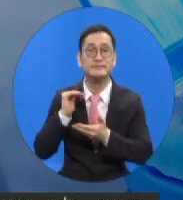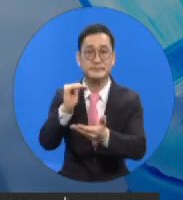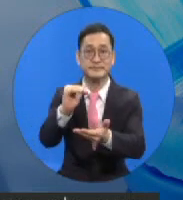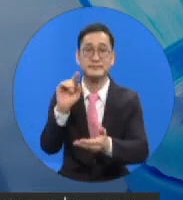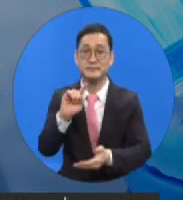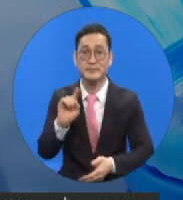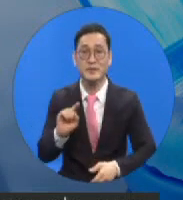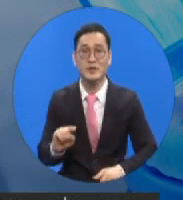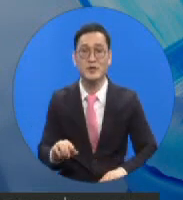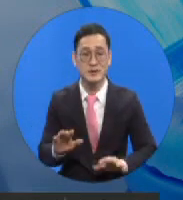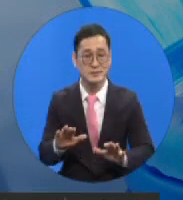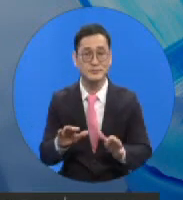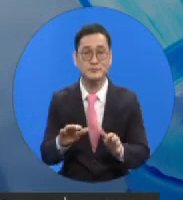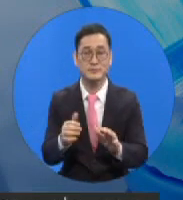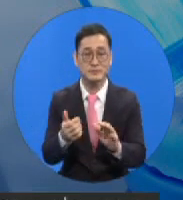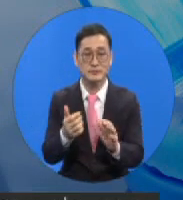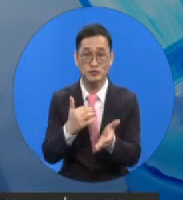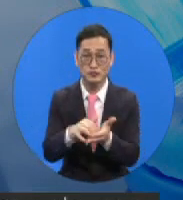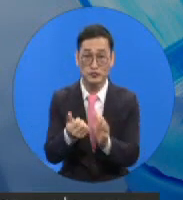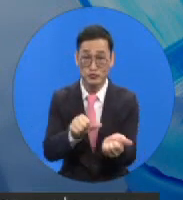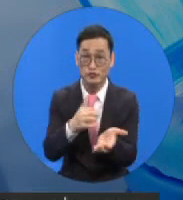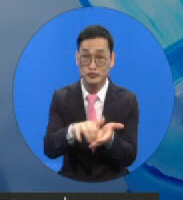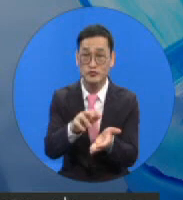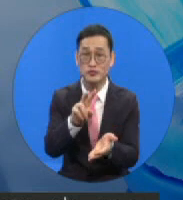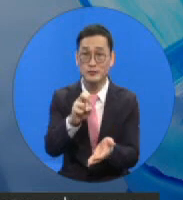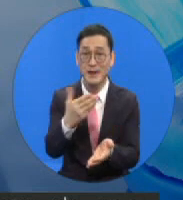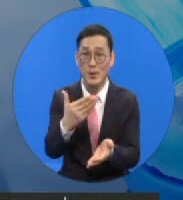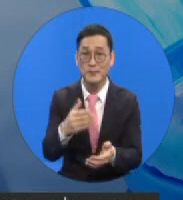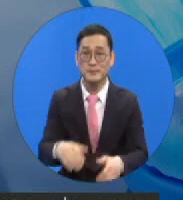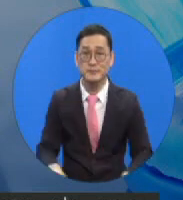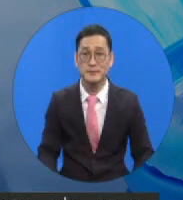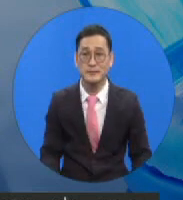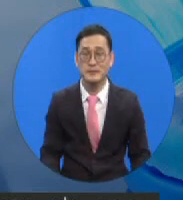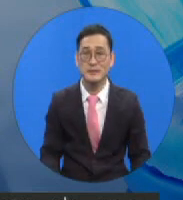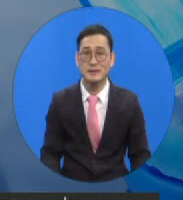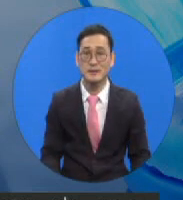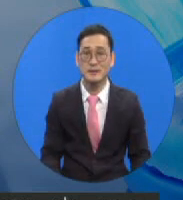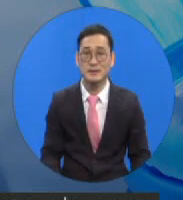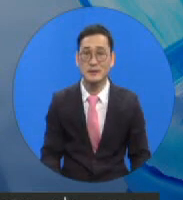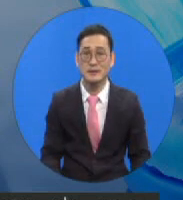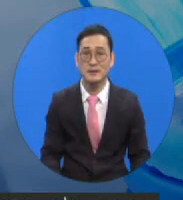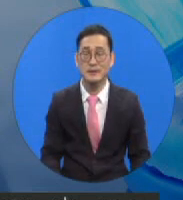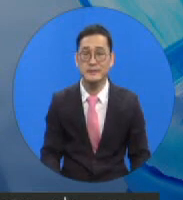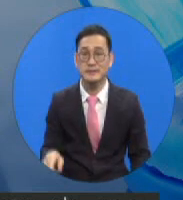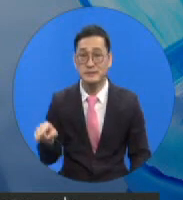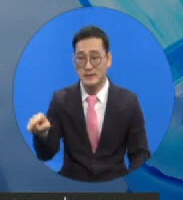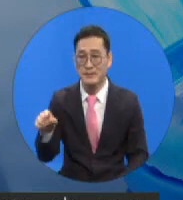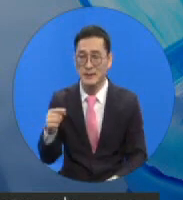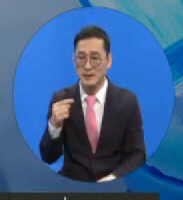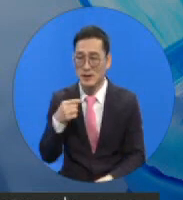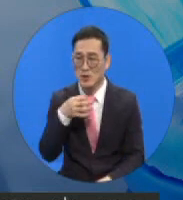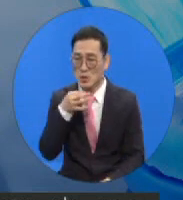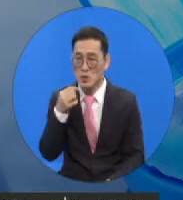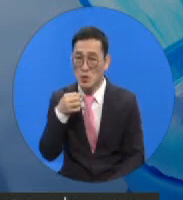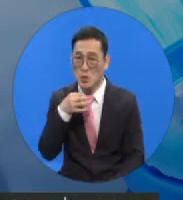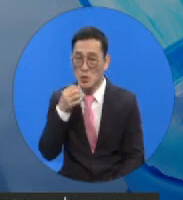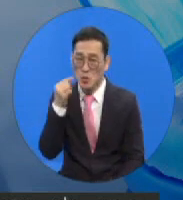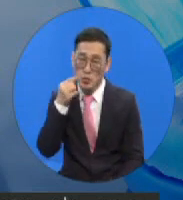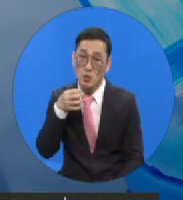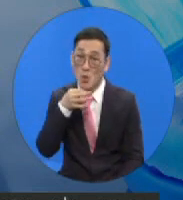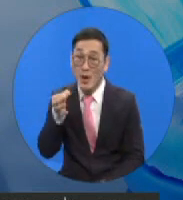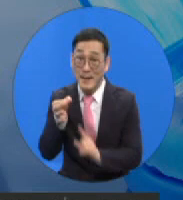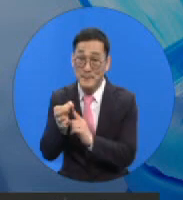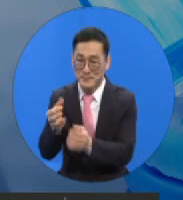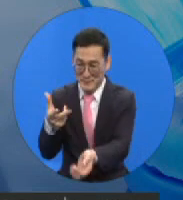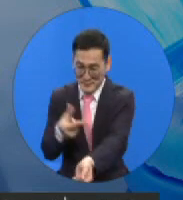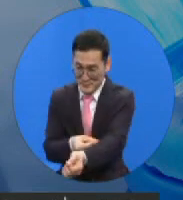현재 사망을 했습니다. 동일 백신 사망 첫 확인됐습니다. 이게 무슨 말이냐 잠시 후에 좀 살펴보겠고요.